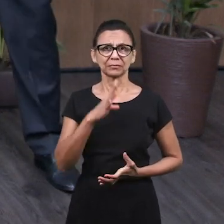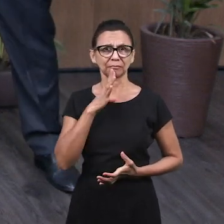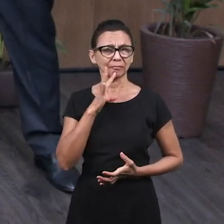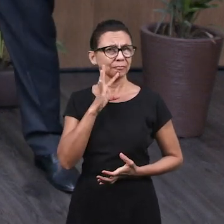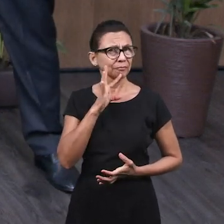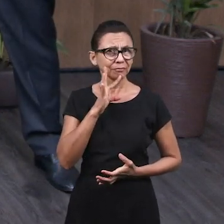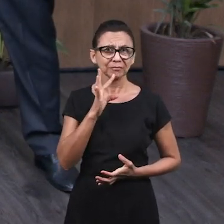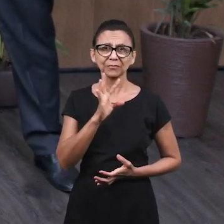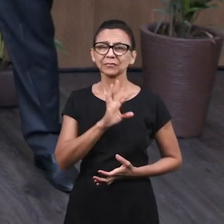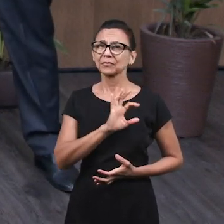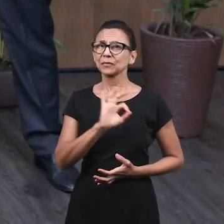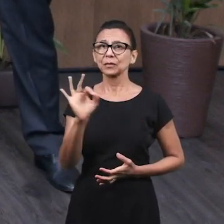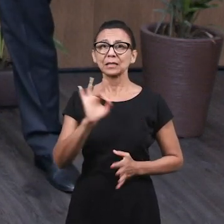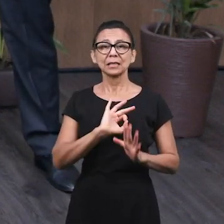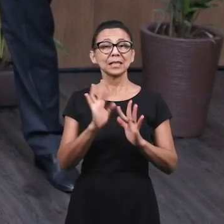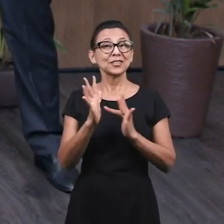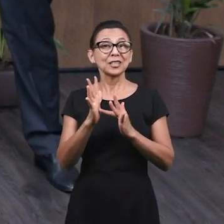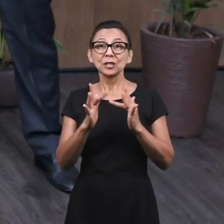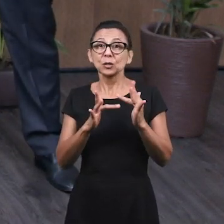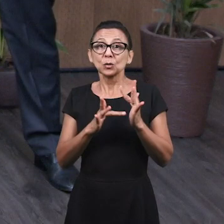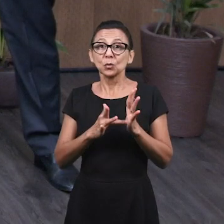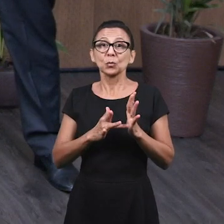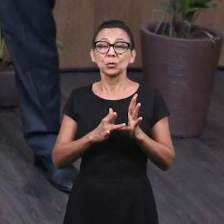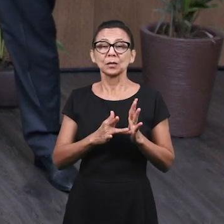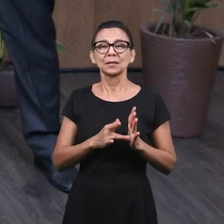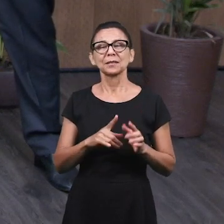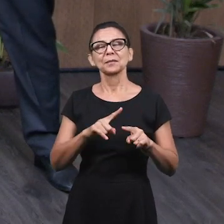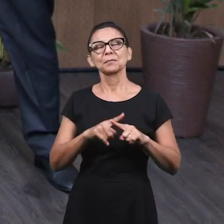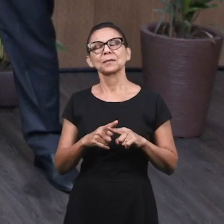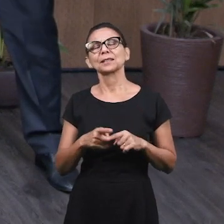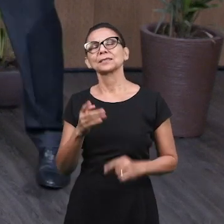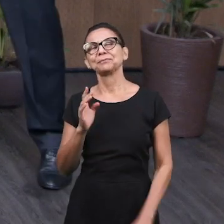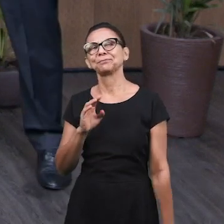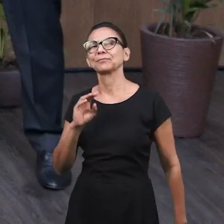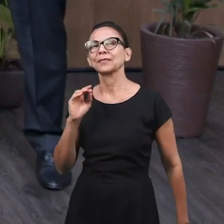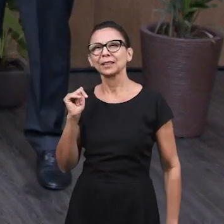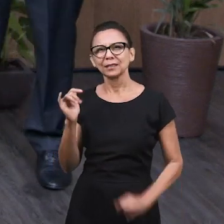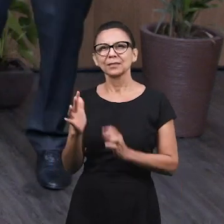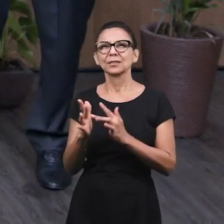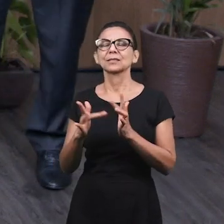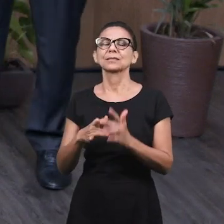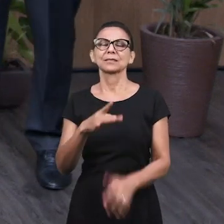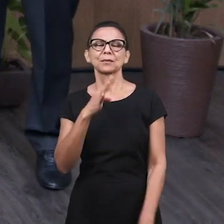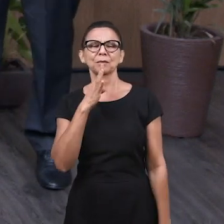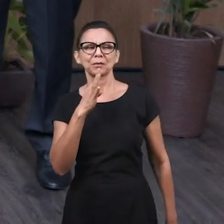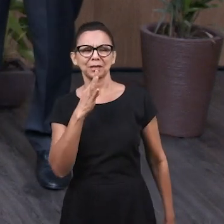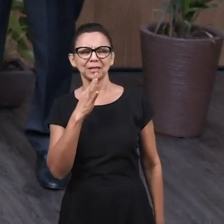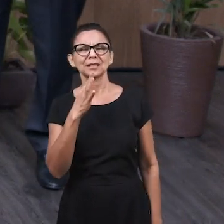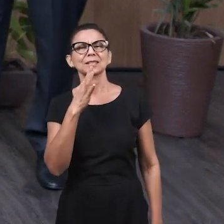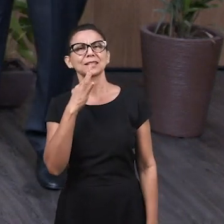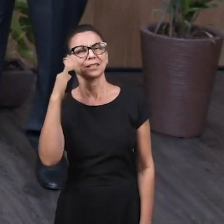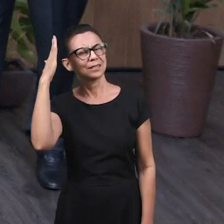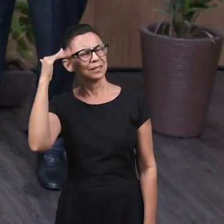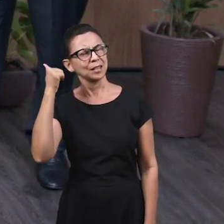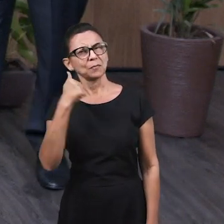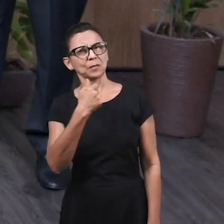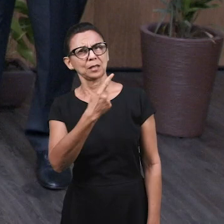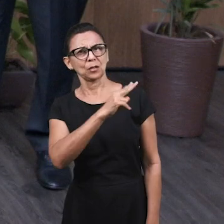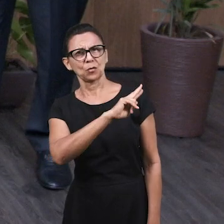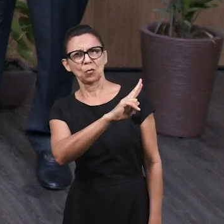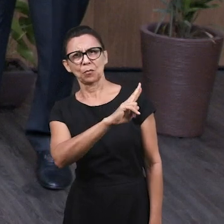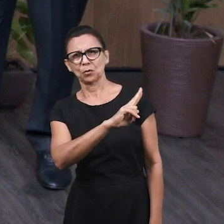não conhecia Jésus le connaissait déjà. Jesus, Il connaissait son nom. En vérité, il connaissait tout sur lui. na